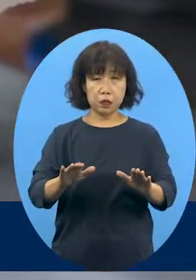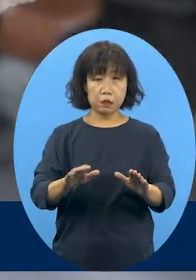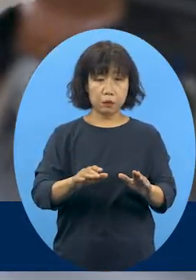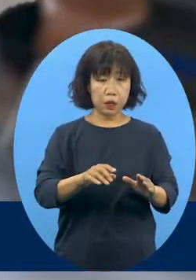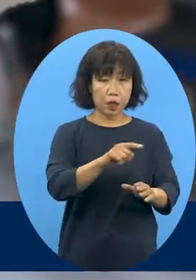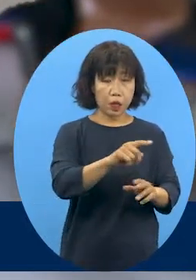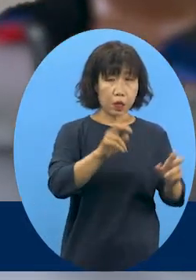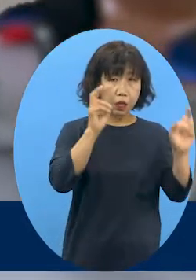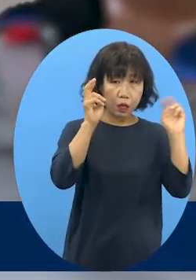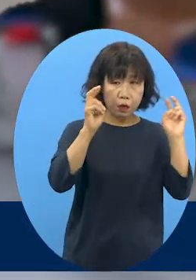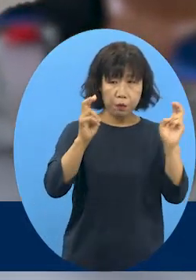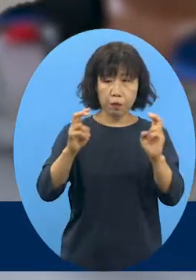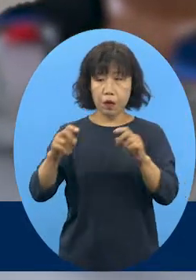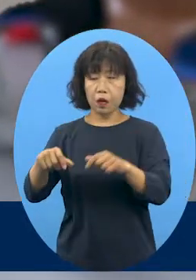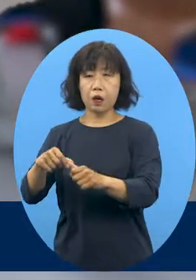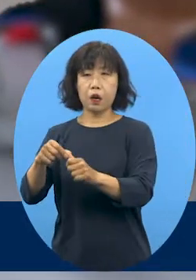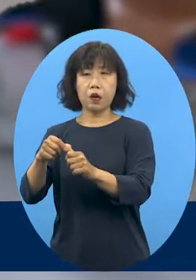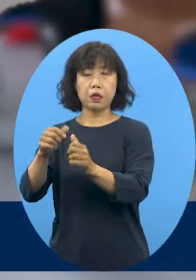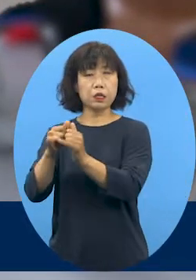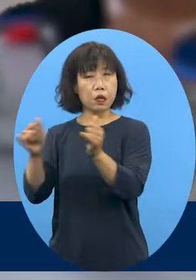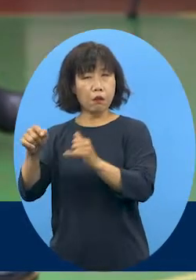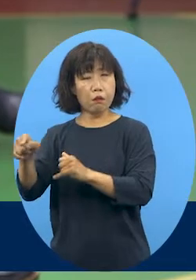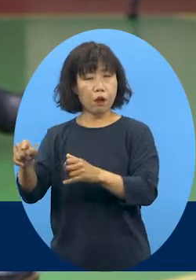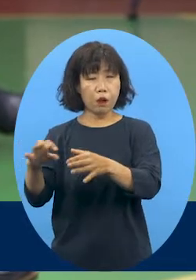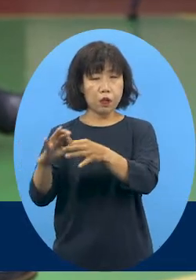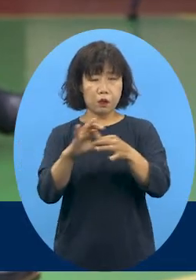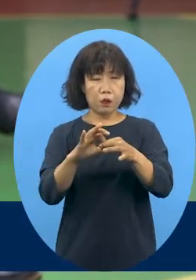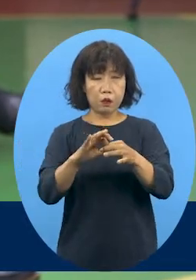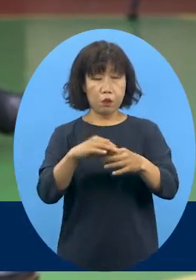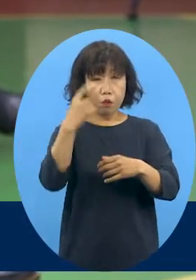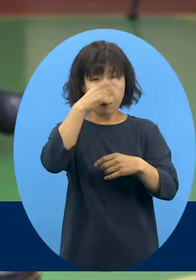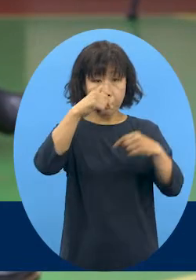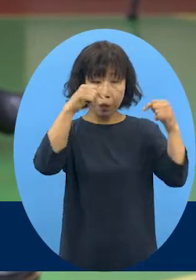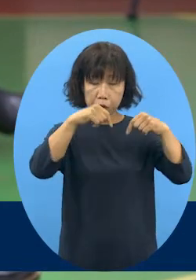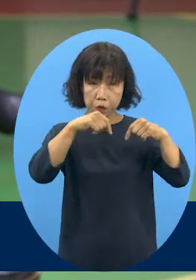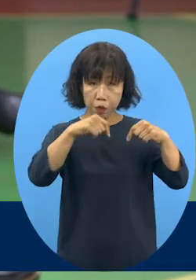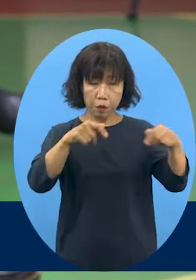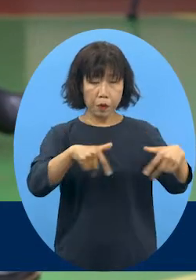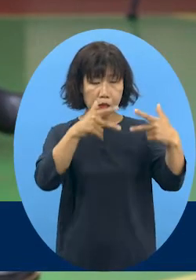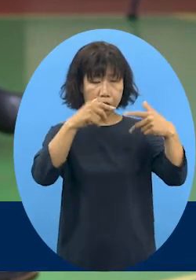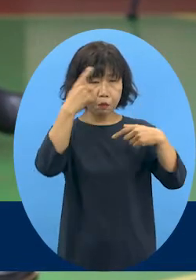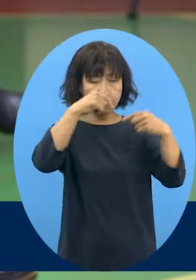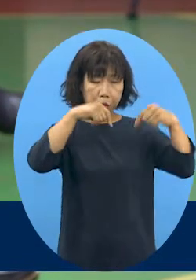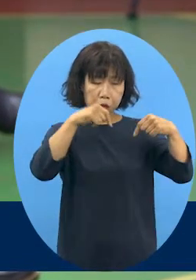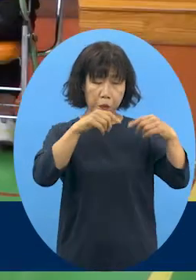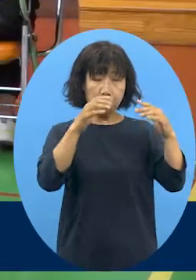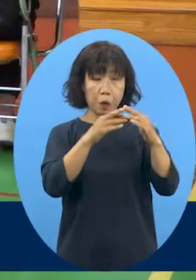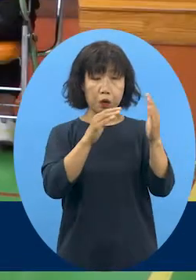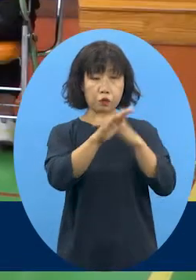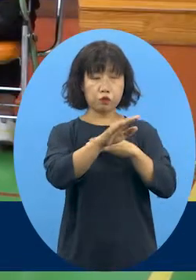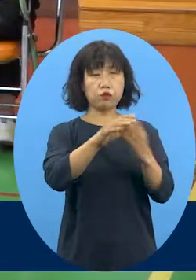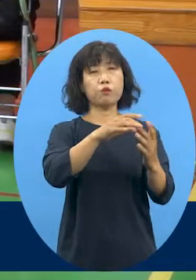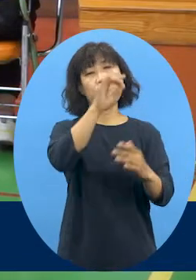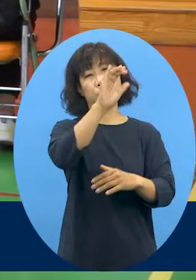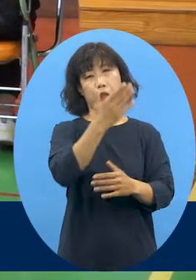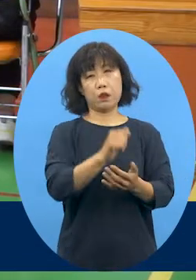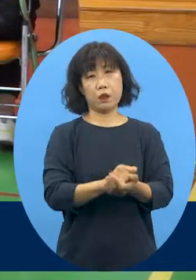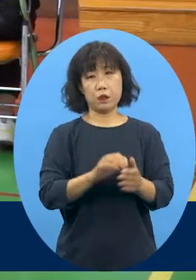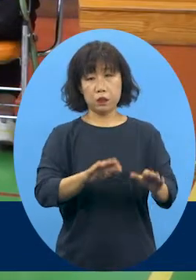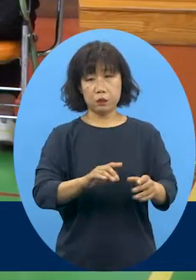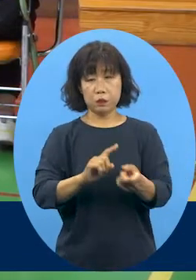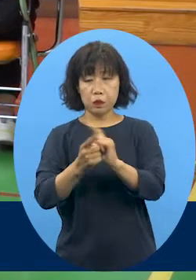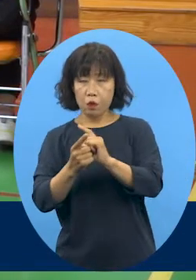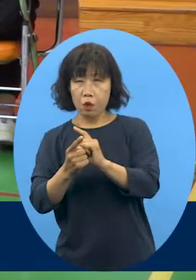채운 9 인기 없고 과 구직자 간 화상 면접 후 기업에서 채용을 확정 하게 되며 자체 화상 면접 운영이 어려운